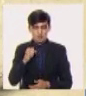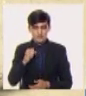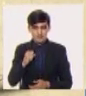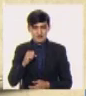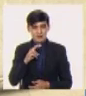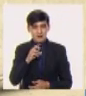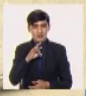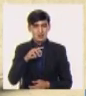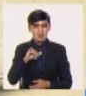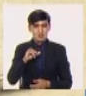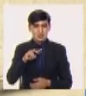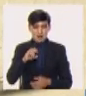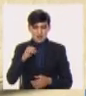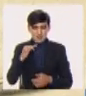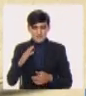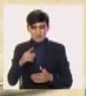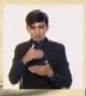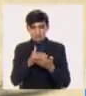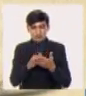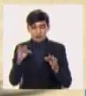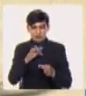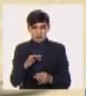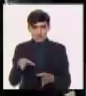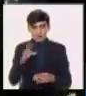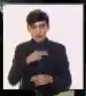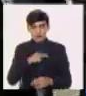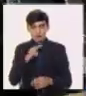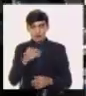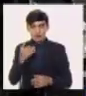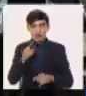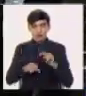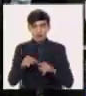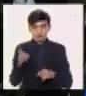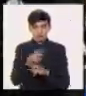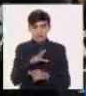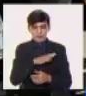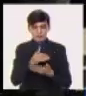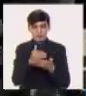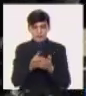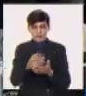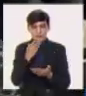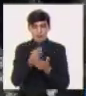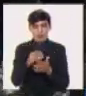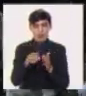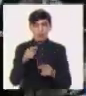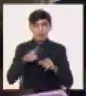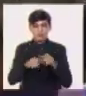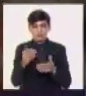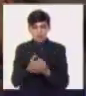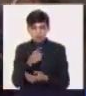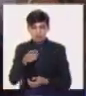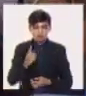Хайрулаев. Бұл қаралы тізім. Қайтыс болған адамдардың жақындары морг қызметкері оқыған тізімнен туысын тапса, осында күтеді.